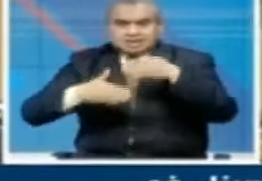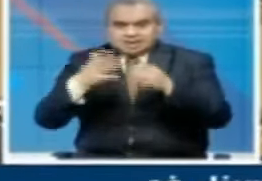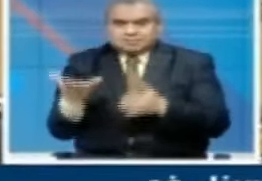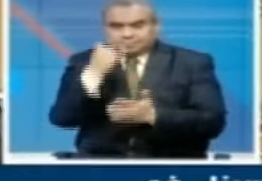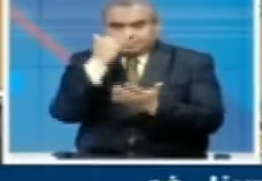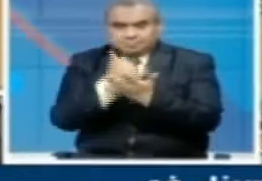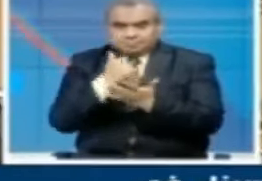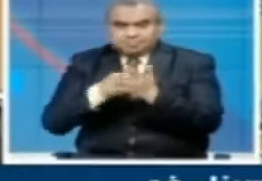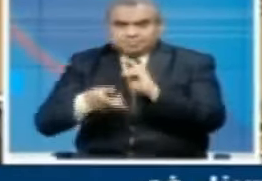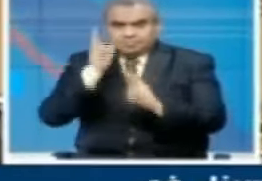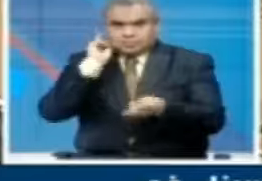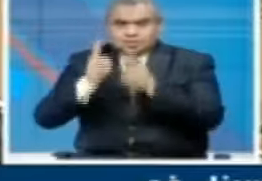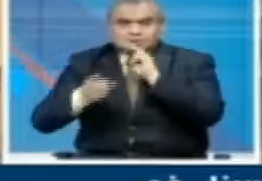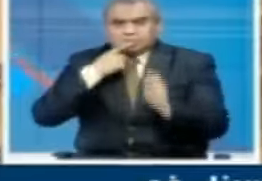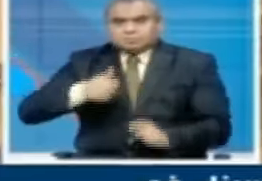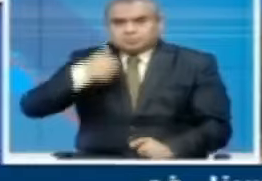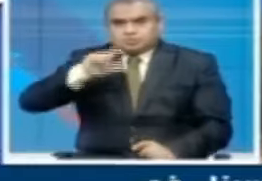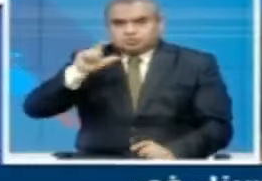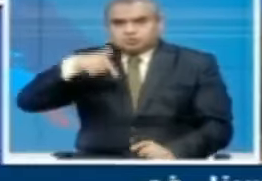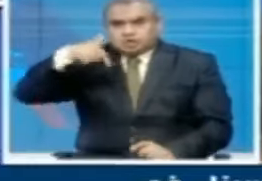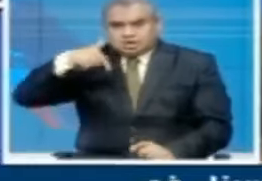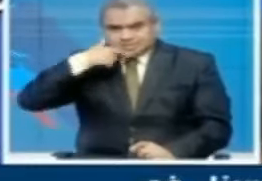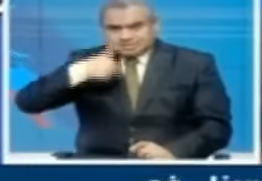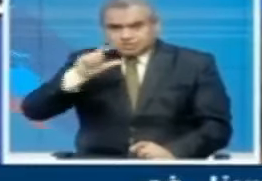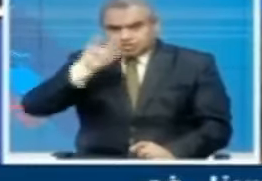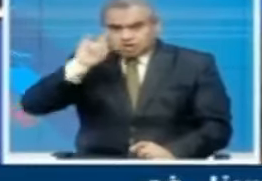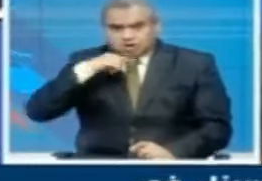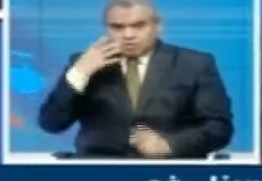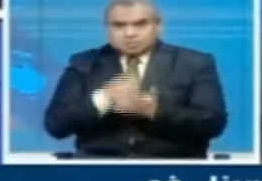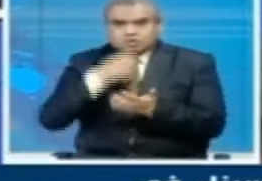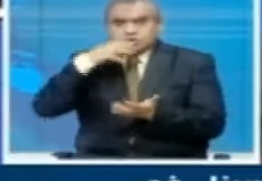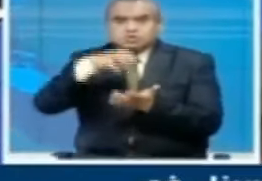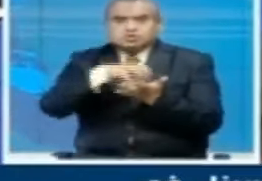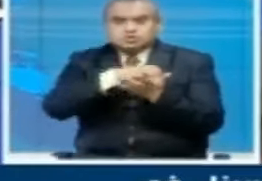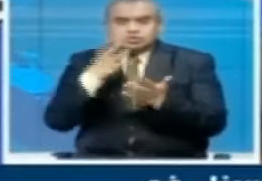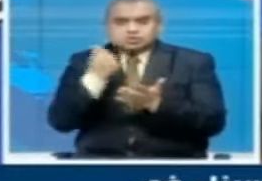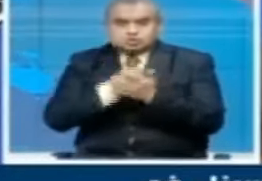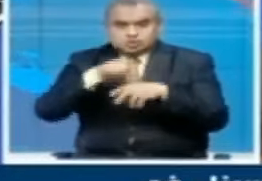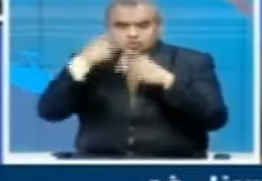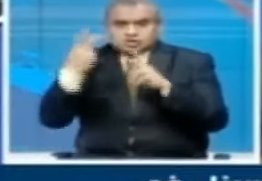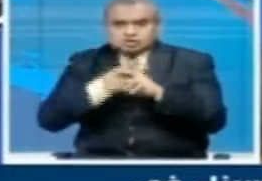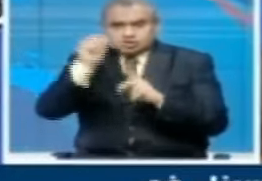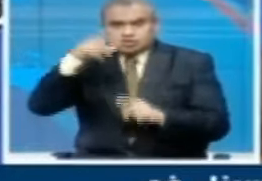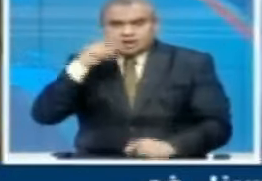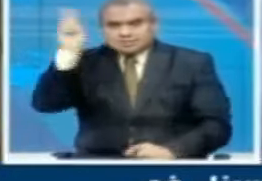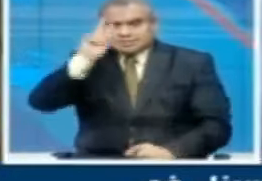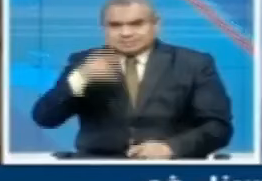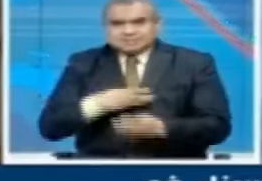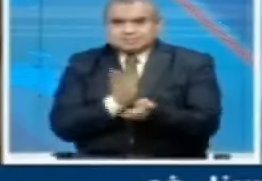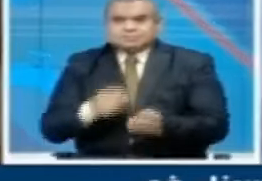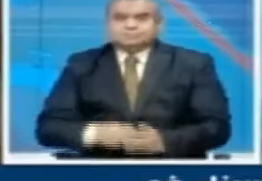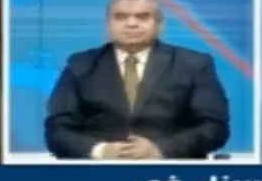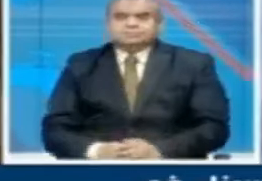ومع احتفالات نصر أكتوبر يتم تسليم الوحدات السكنية للمصريين فقط من أبناء سيناء.